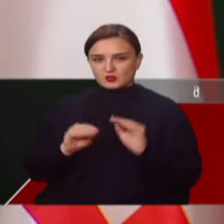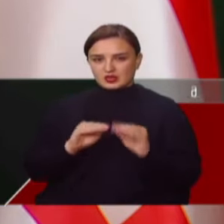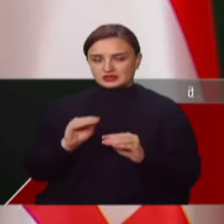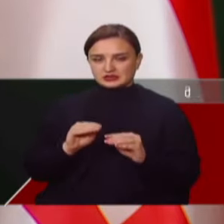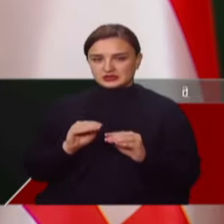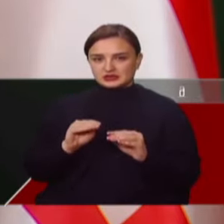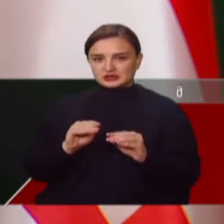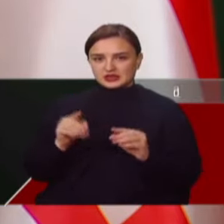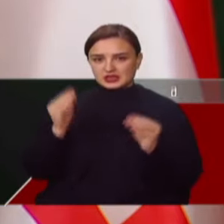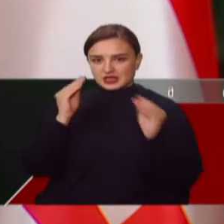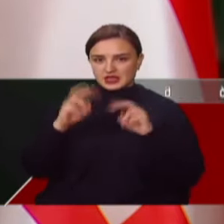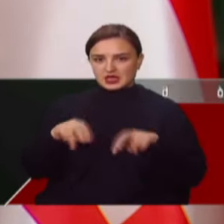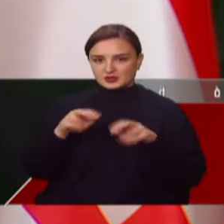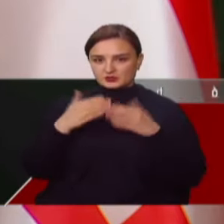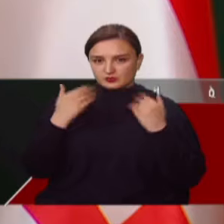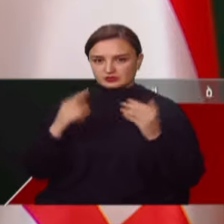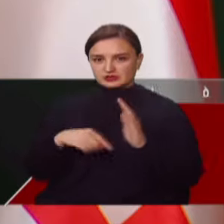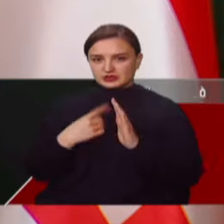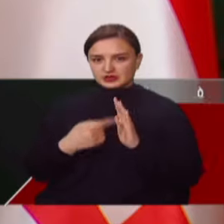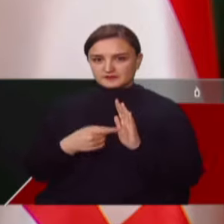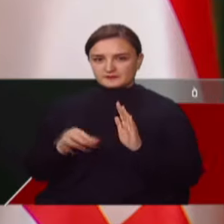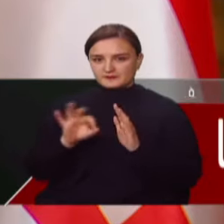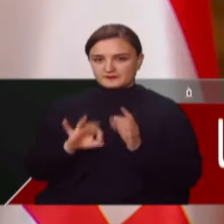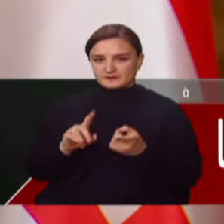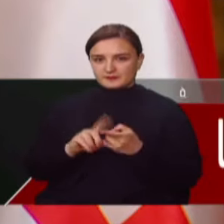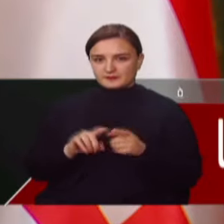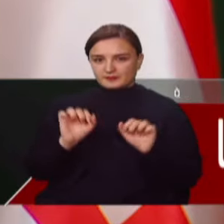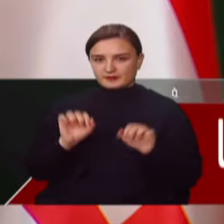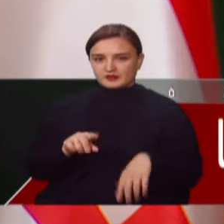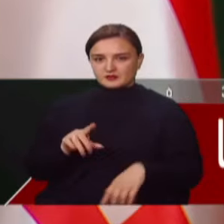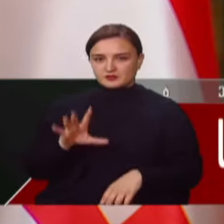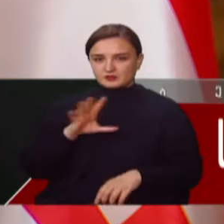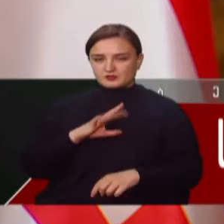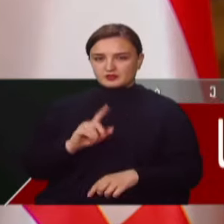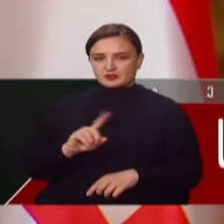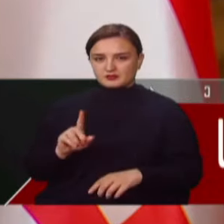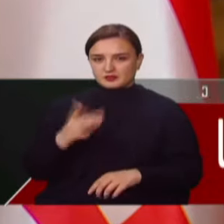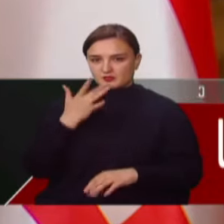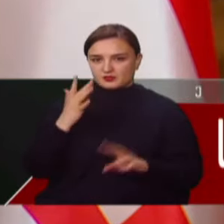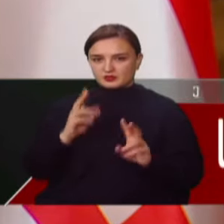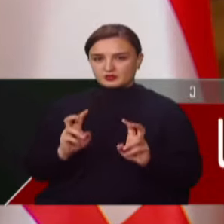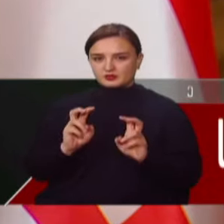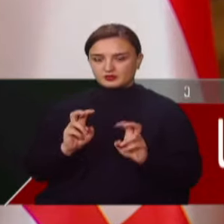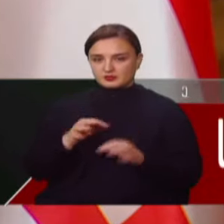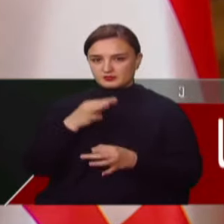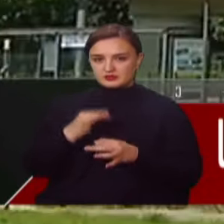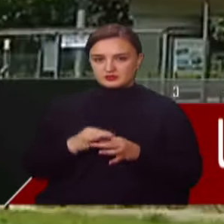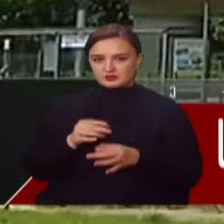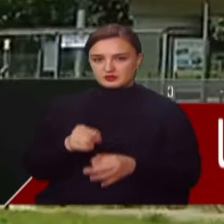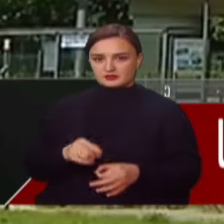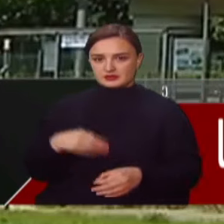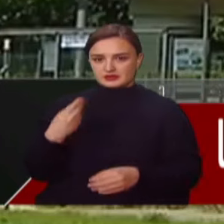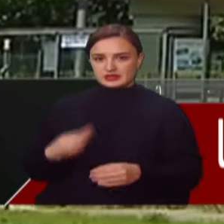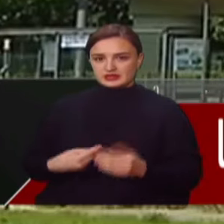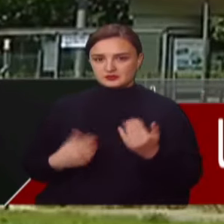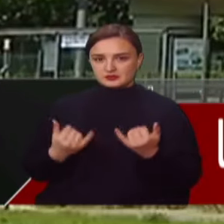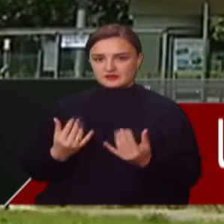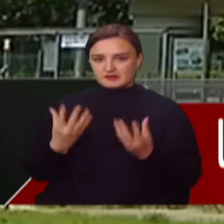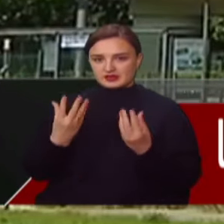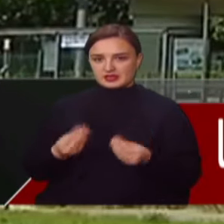კი განიხილა საკითხი იმასთან დაკავშირებით, რომ ეს შესაძლო ყოფილიყო რაიმე პოლიტიკური პასუხისგებლობა. სტრასბურგის